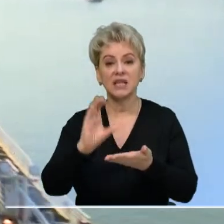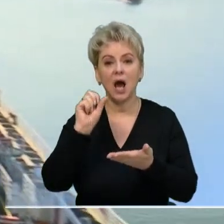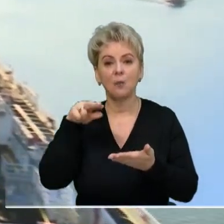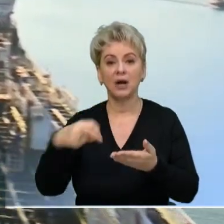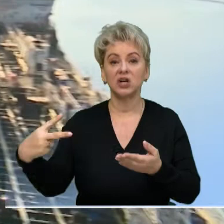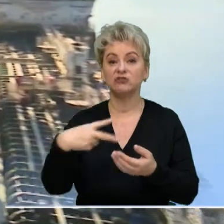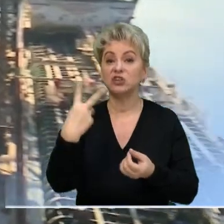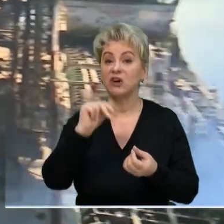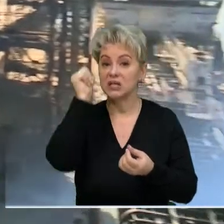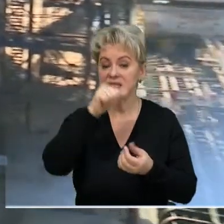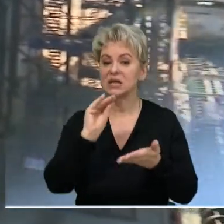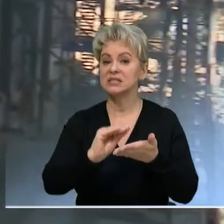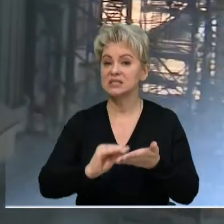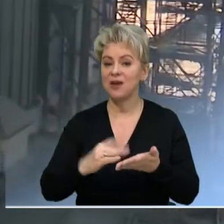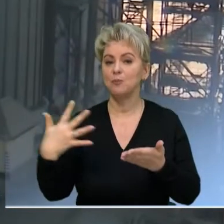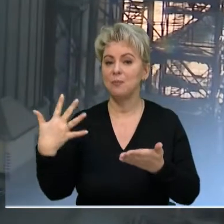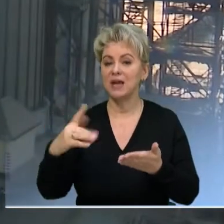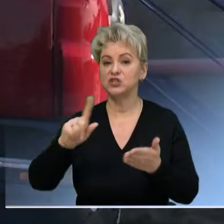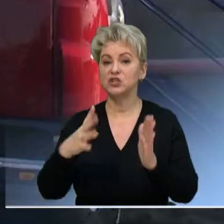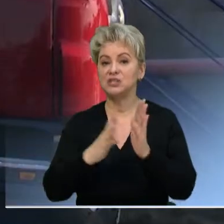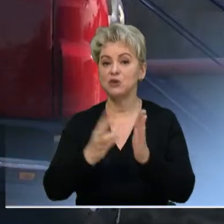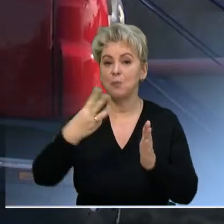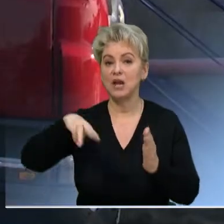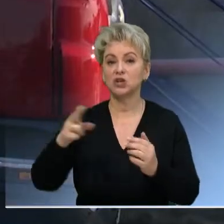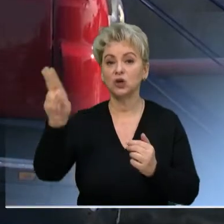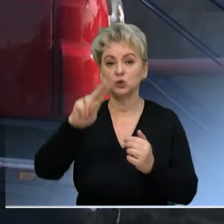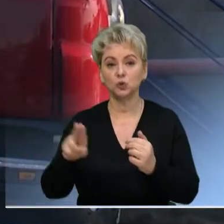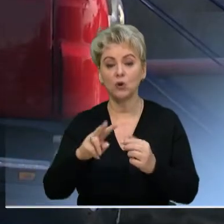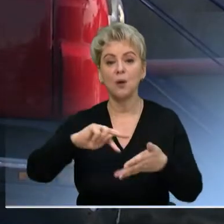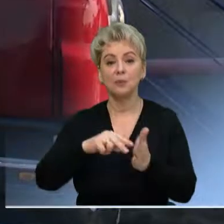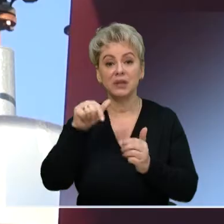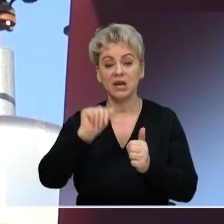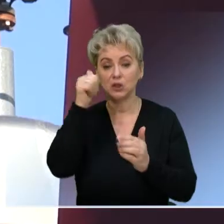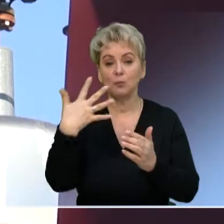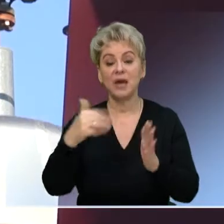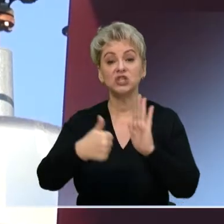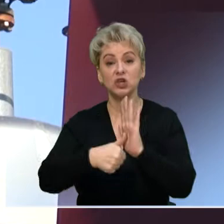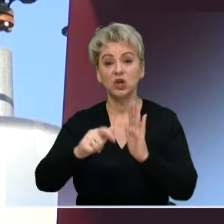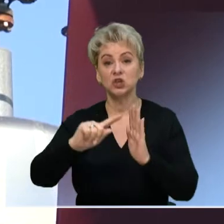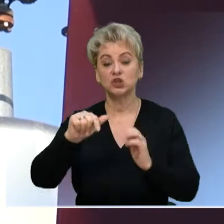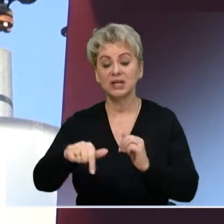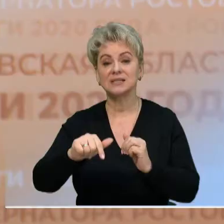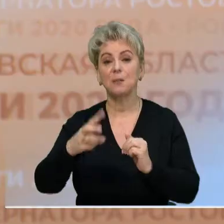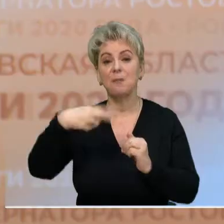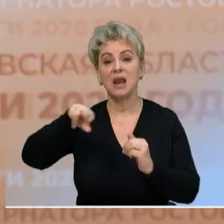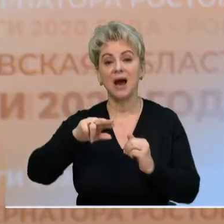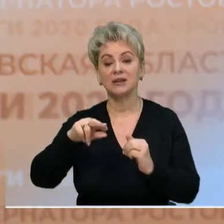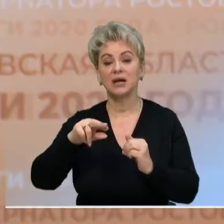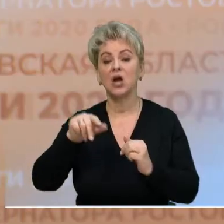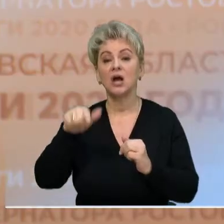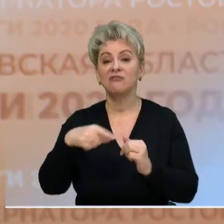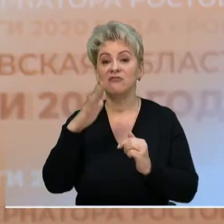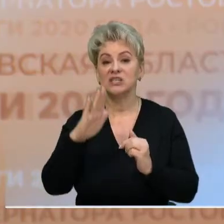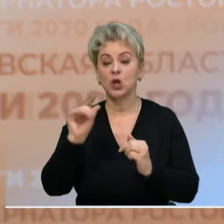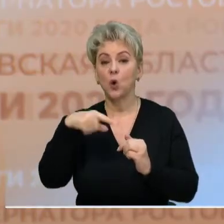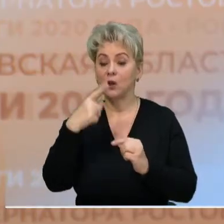в 2020 составил 5,9 миллиарда долларов. План этого года 5,6 миллиарда. Василий Голубев высказал свое мнение